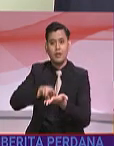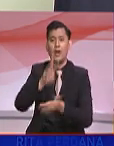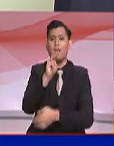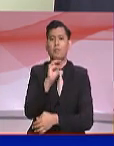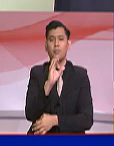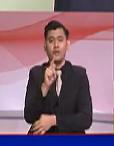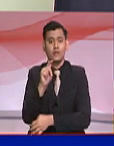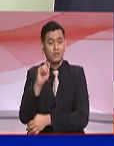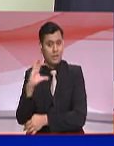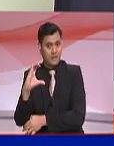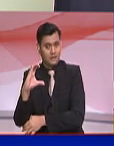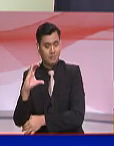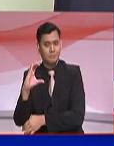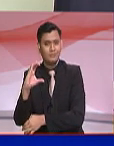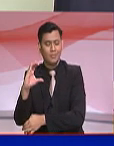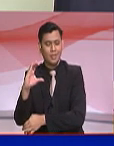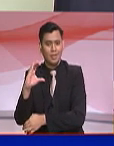MOTEC.